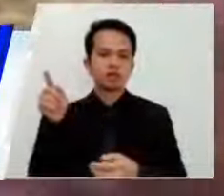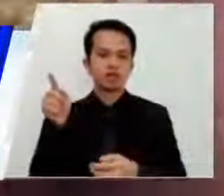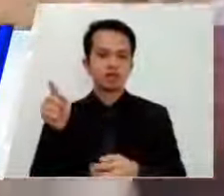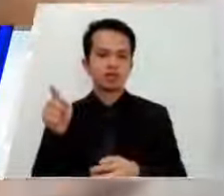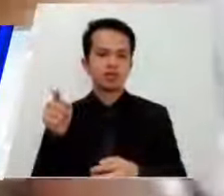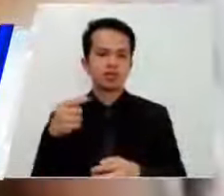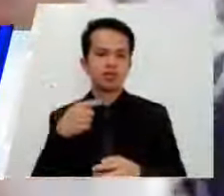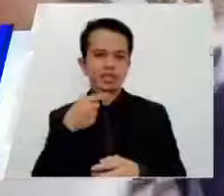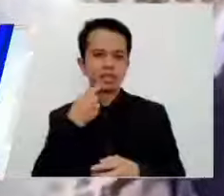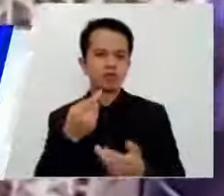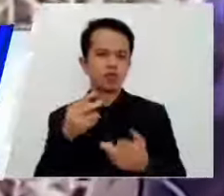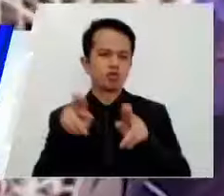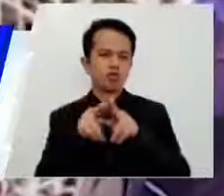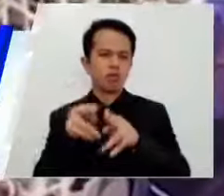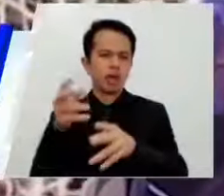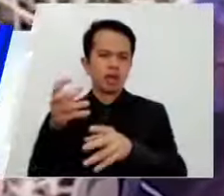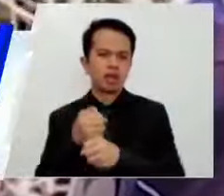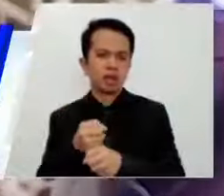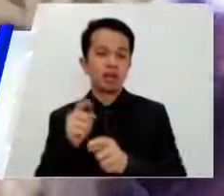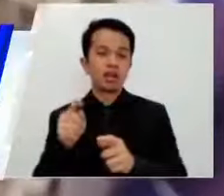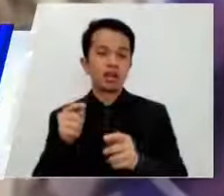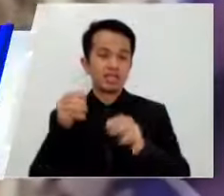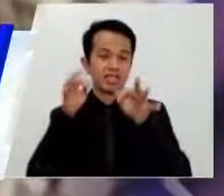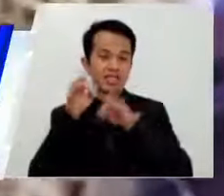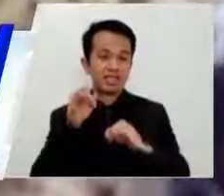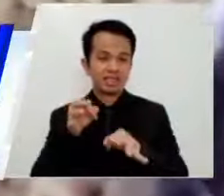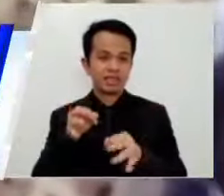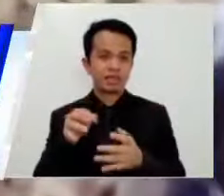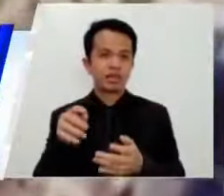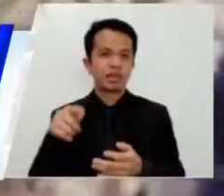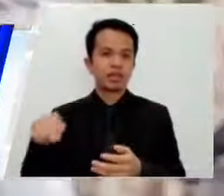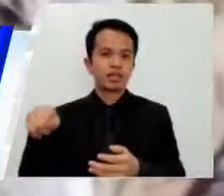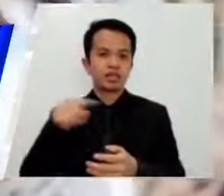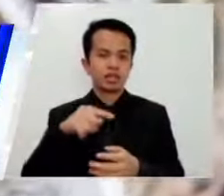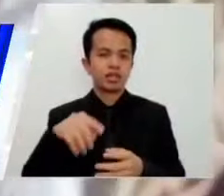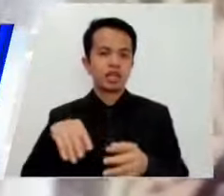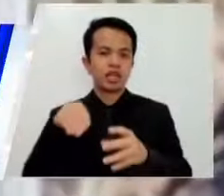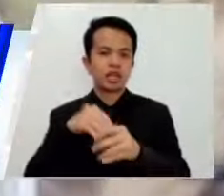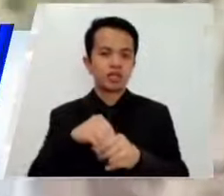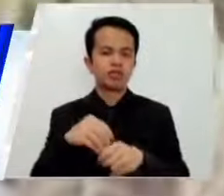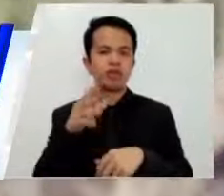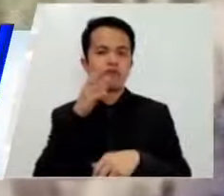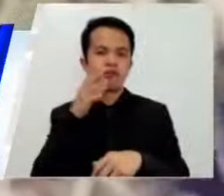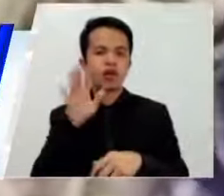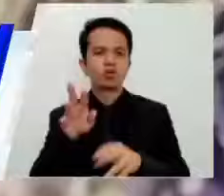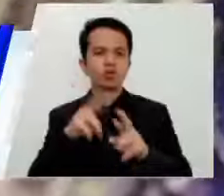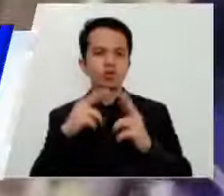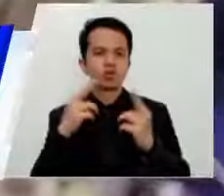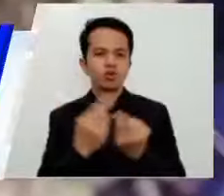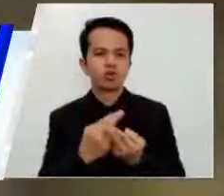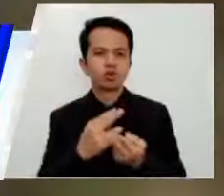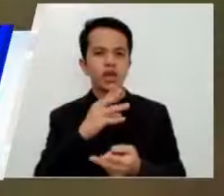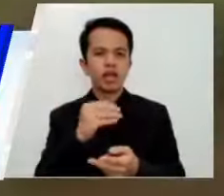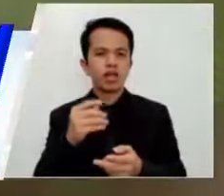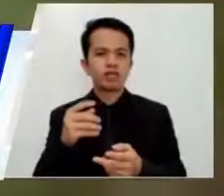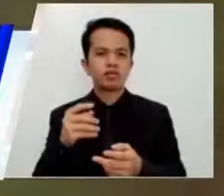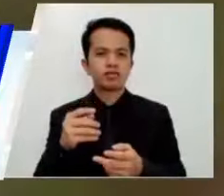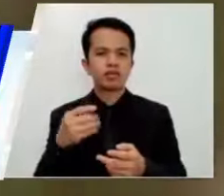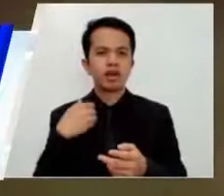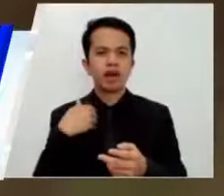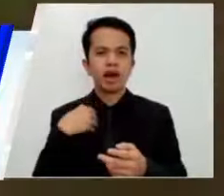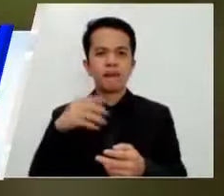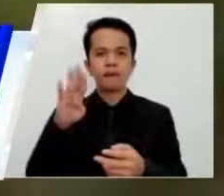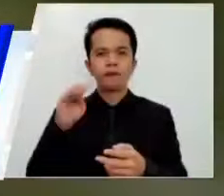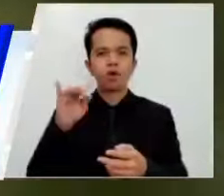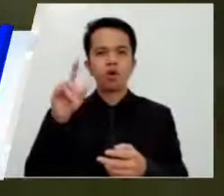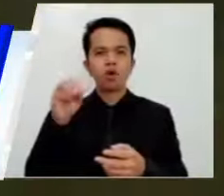Paliwanag ng isa sa kanila, naglilinis sila noon sa bahagi ng farm ng isang kaanak at muntik na nilang tamaan ng bolo ang mga